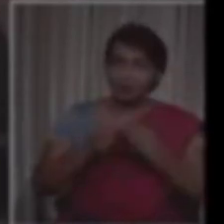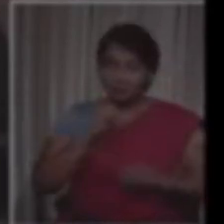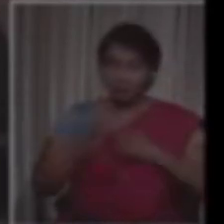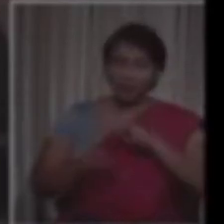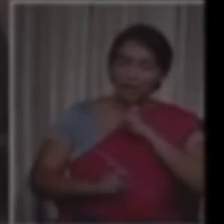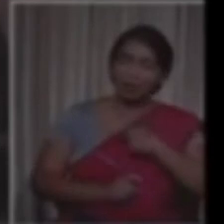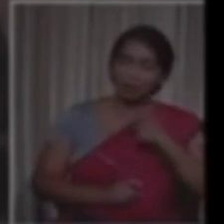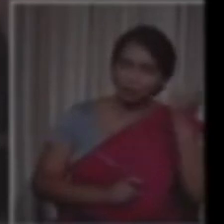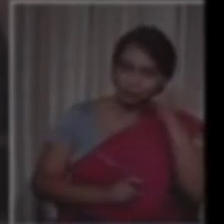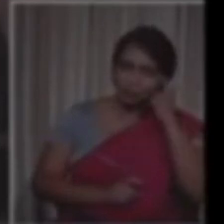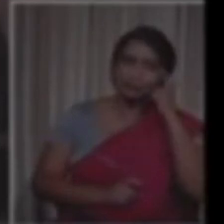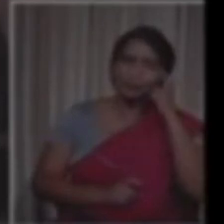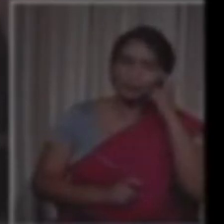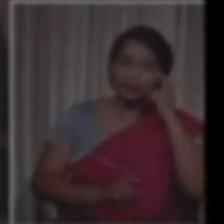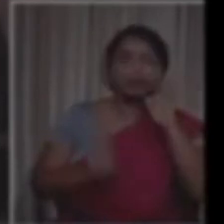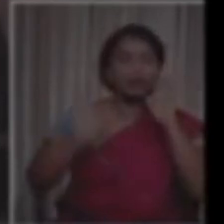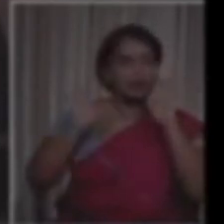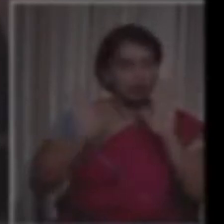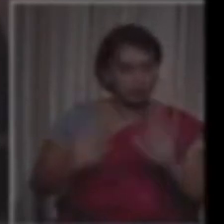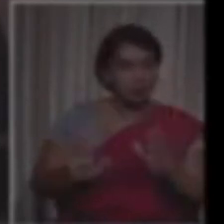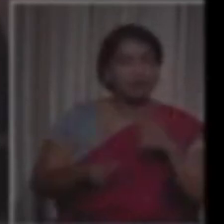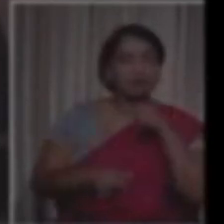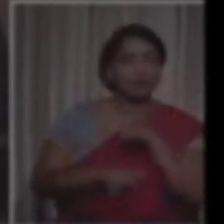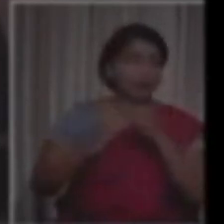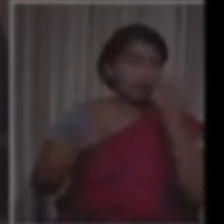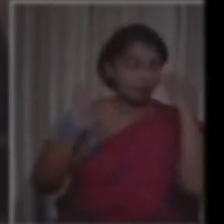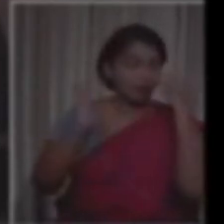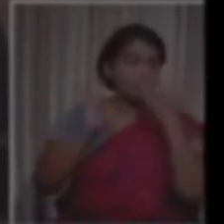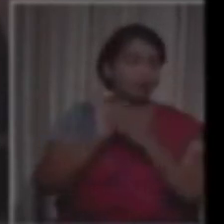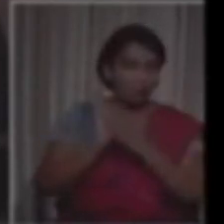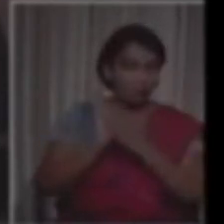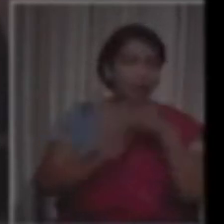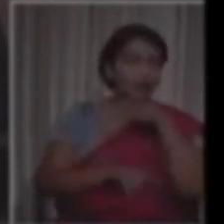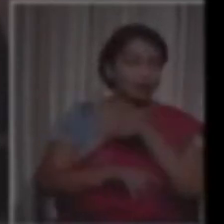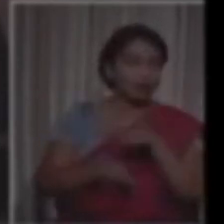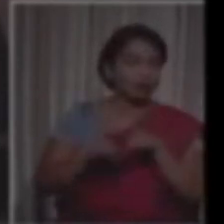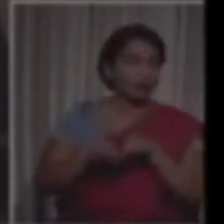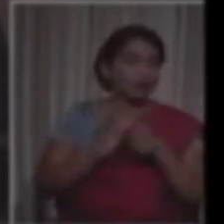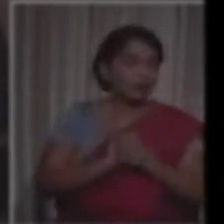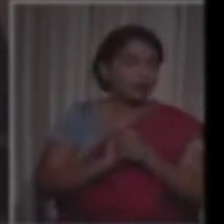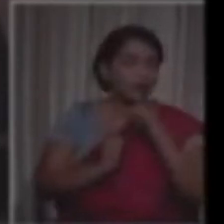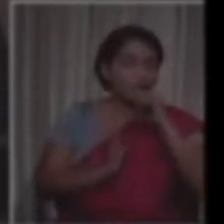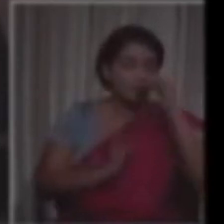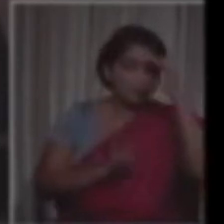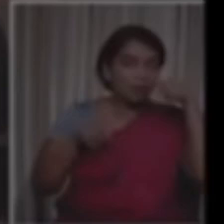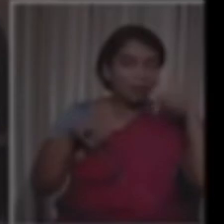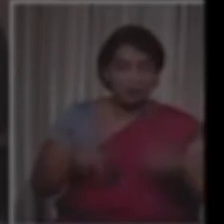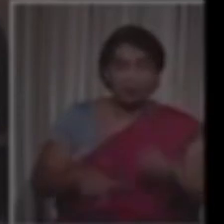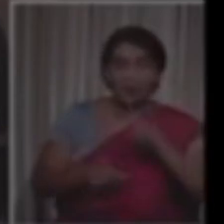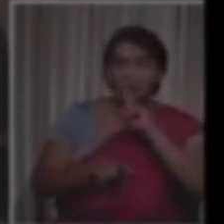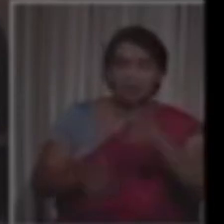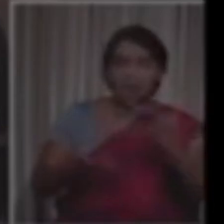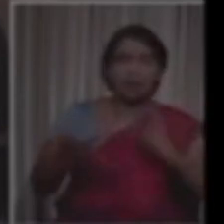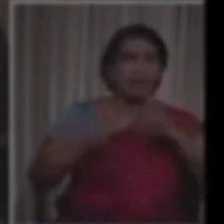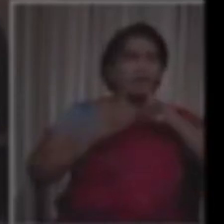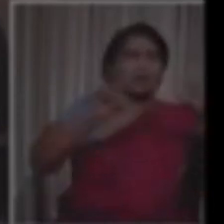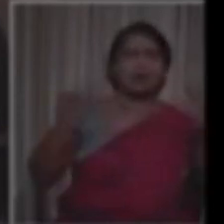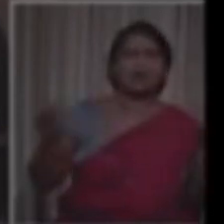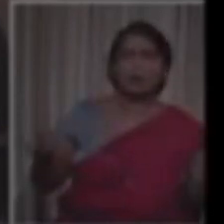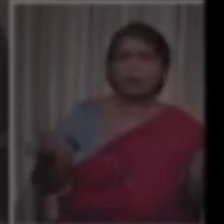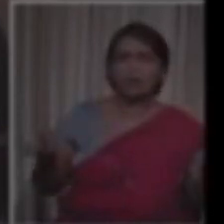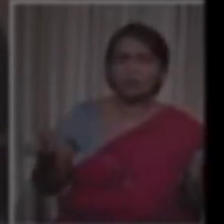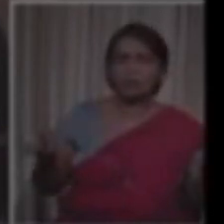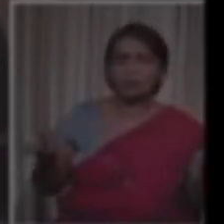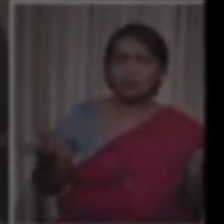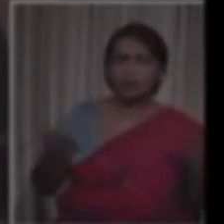දන්නවා. නමුත් මේ කරුණ ගරු කතානායකතුමනි මෙතන කියන්නේ නැත්තම් කොතනද කියන්නේ?